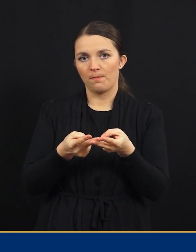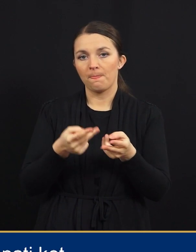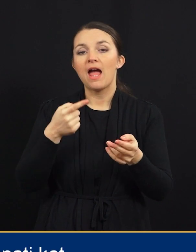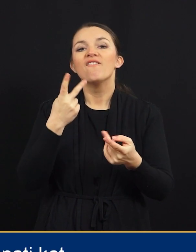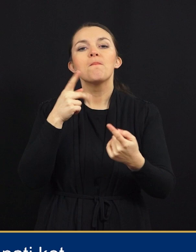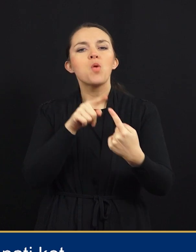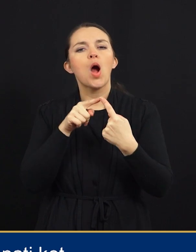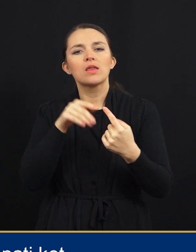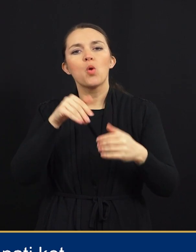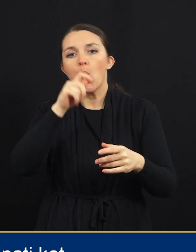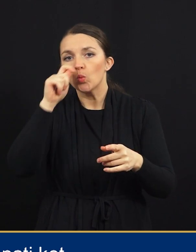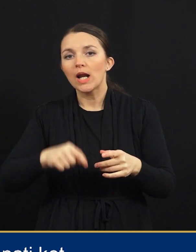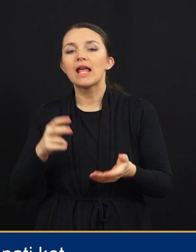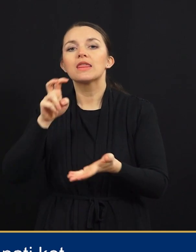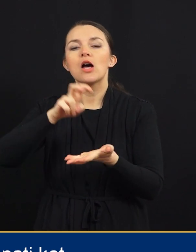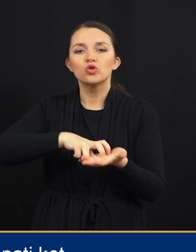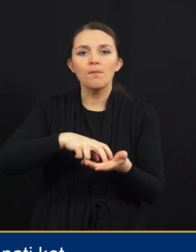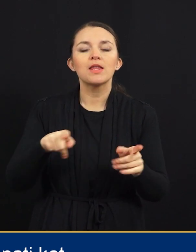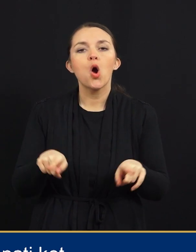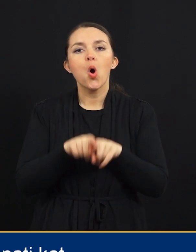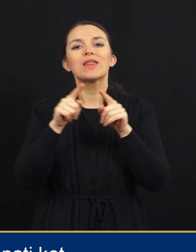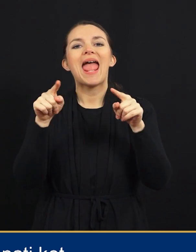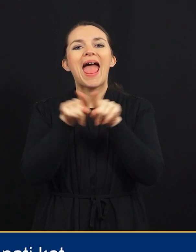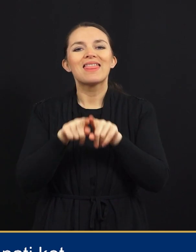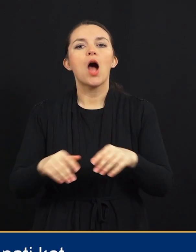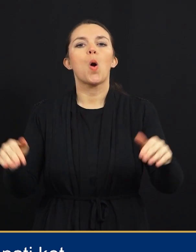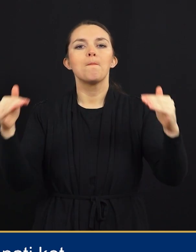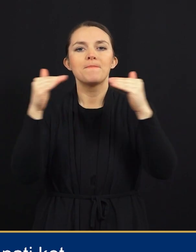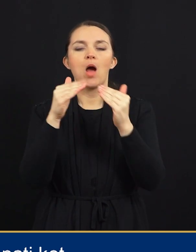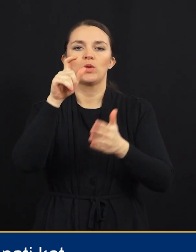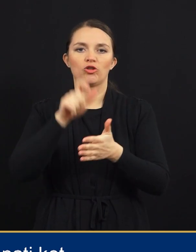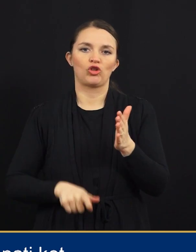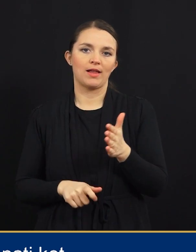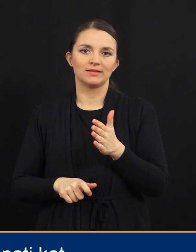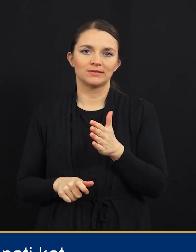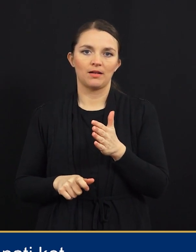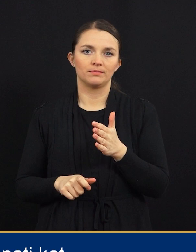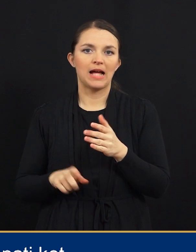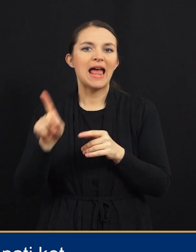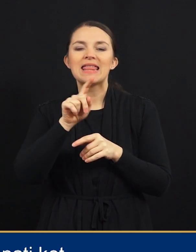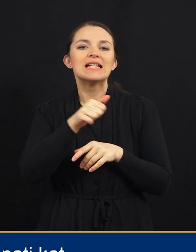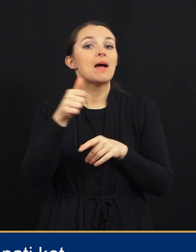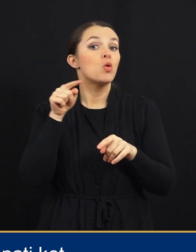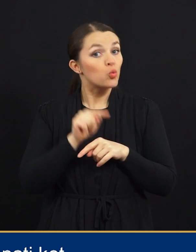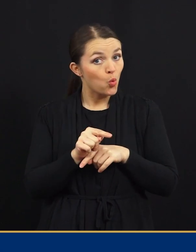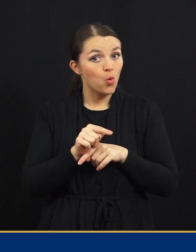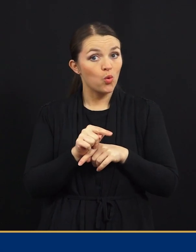V pogajanjih mora Ukrajina nastopati kot enakopravna članica. In ne samo